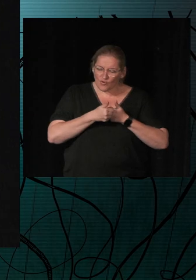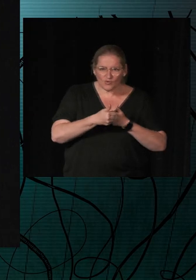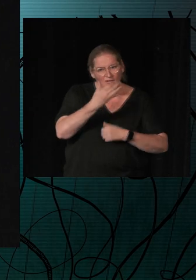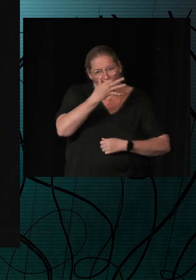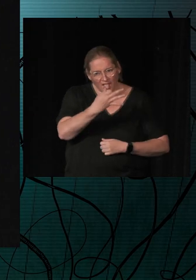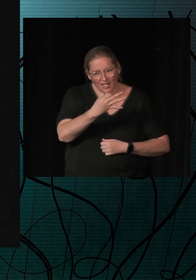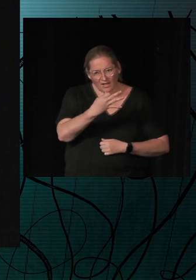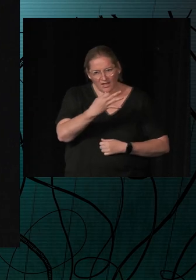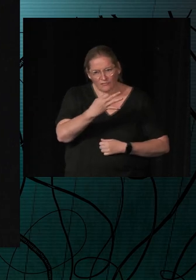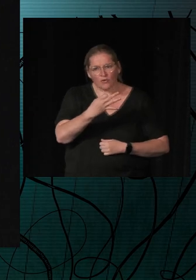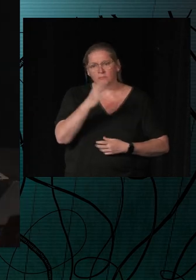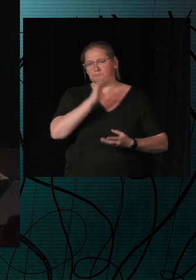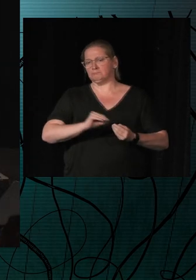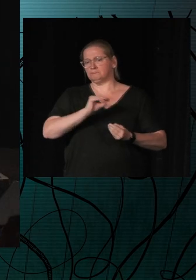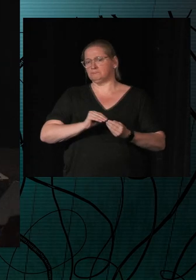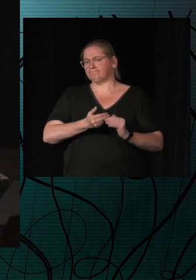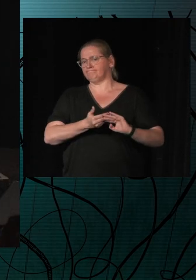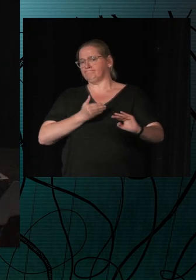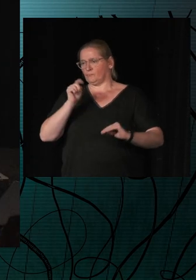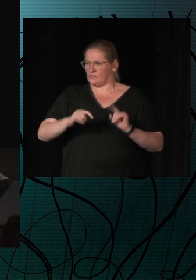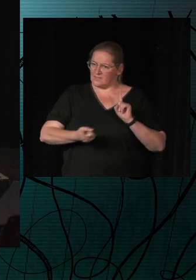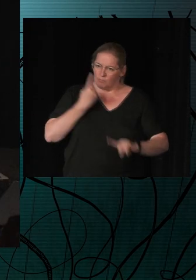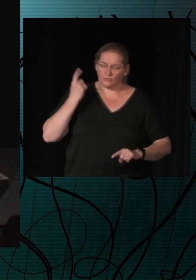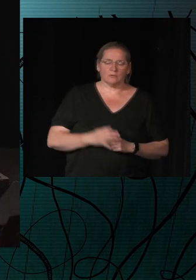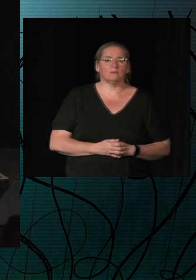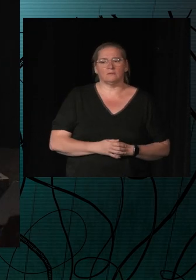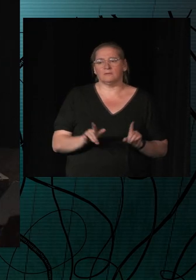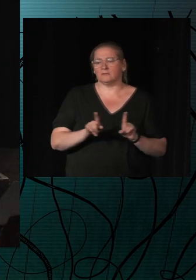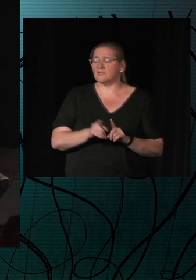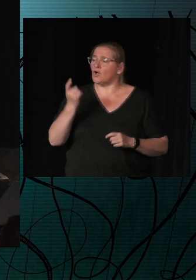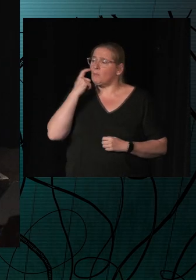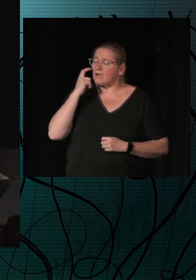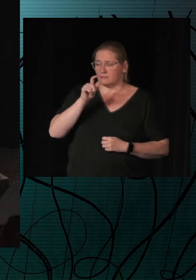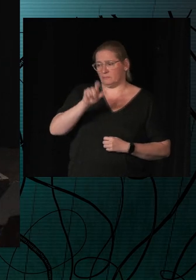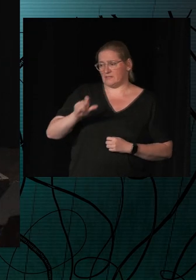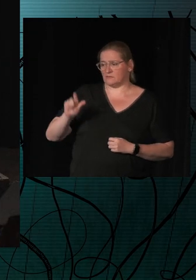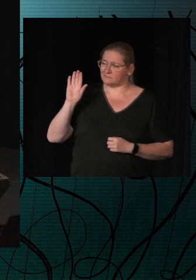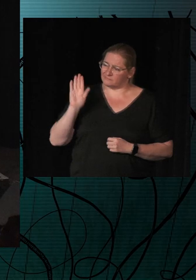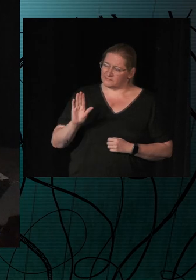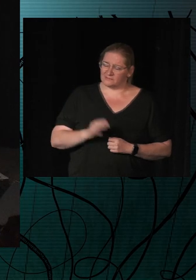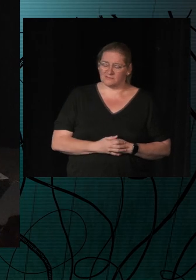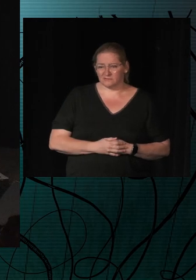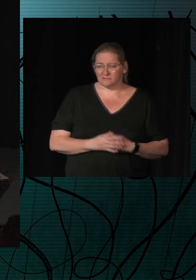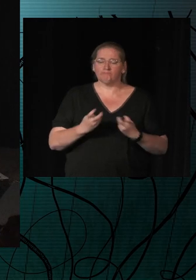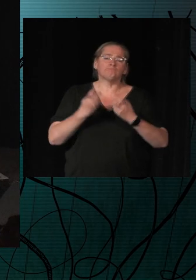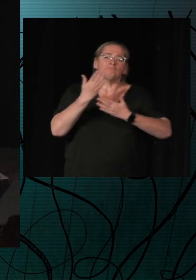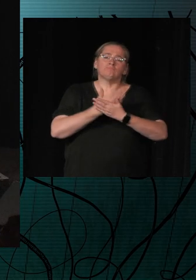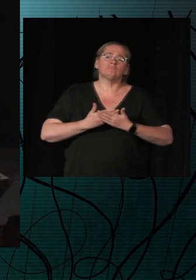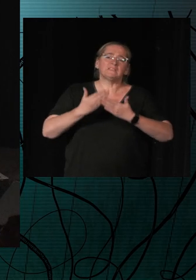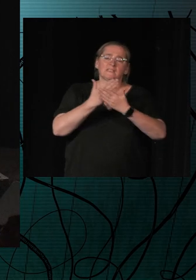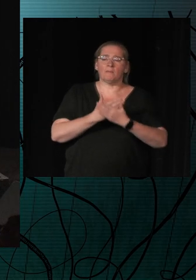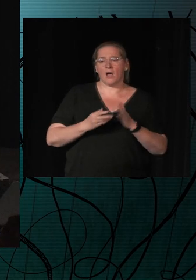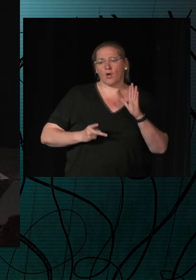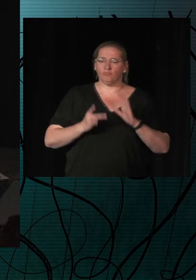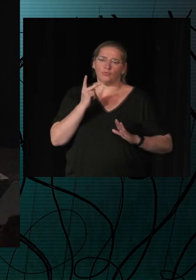à les briser puis on voit que les gens ont du mal un peu quand ça mélange trop de genre je j'ai l'impression qu'au cinéma on a peut-être un petit peu plus cette